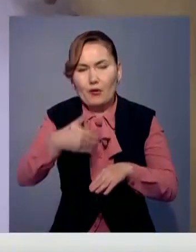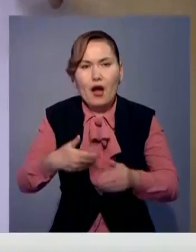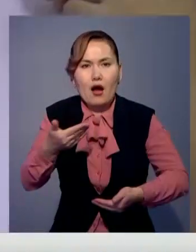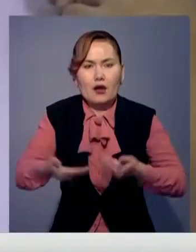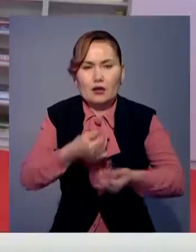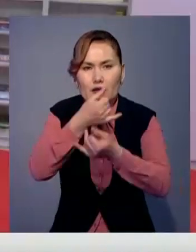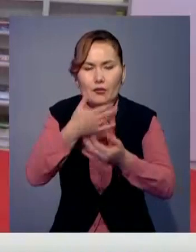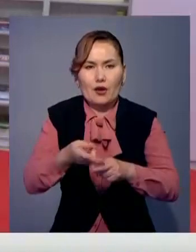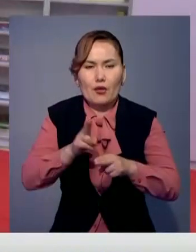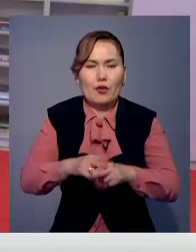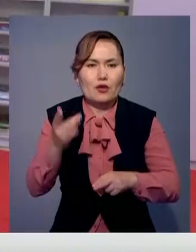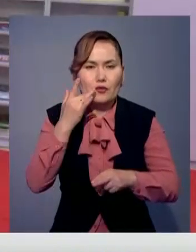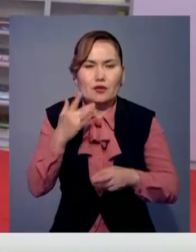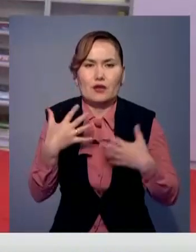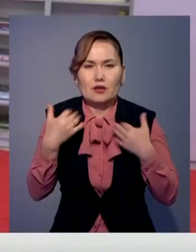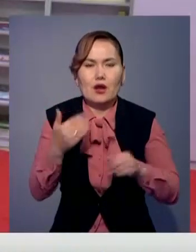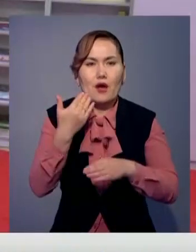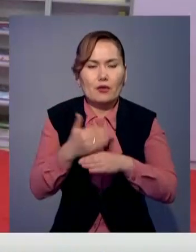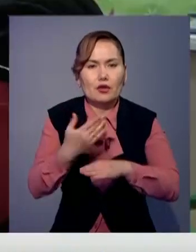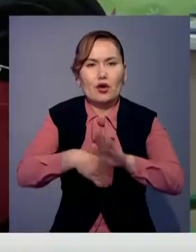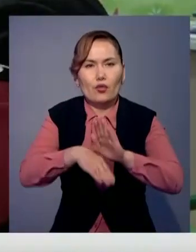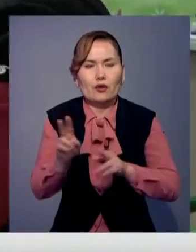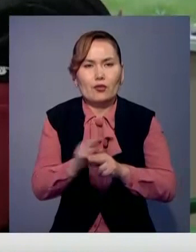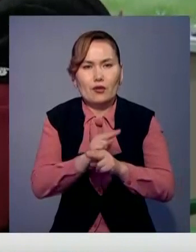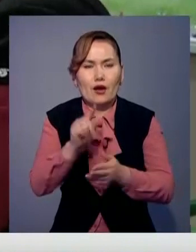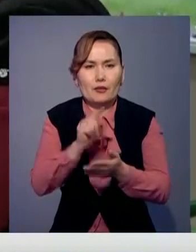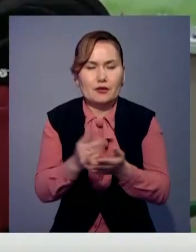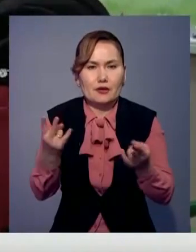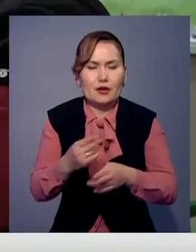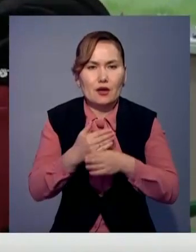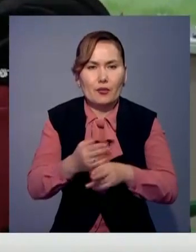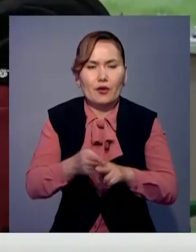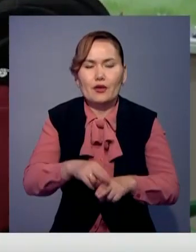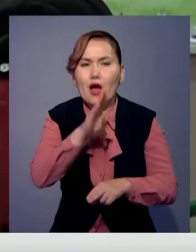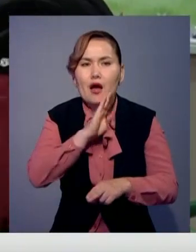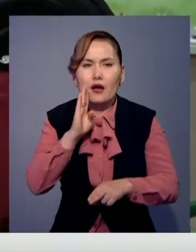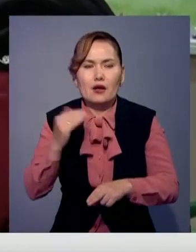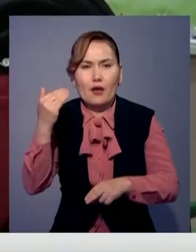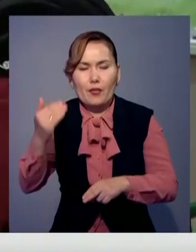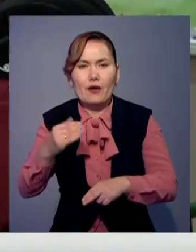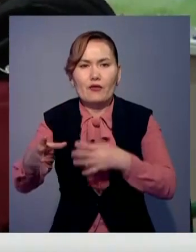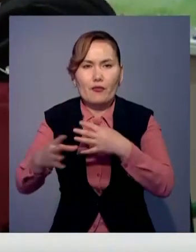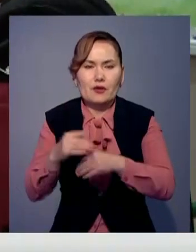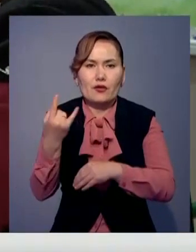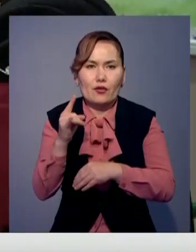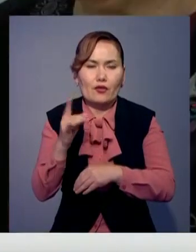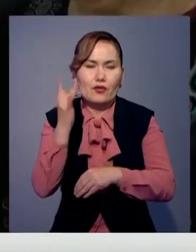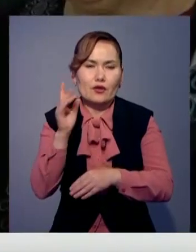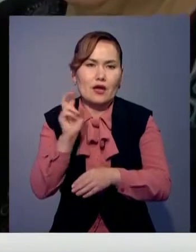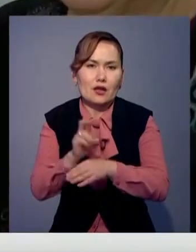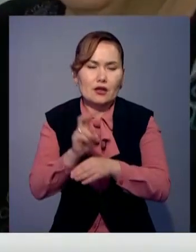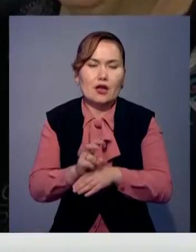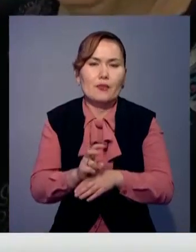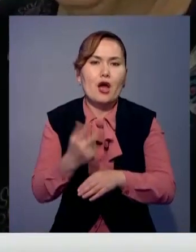сауықтыру шаралары үздіксіз жүргізілуі қажет екен. Сапура Төлеубаева сал ауруына душар болған немересін 3 жасынан бері емдетіп келеді.